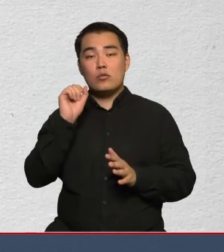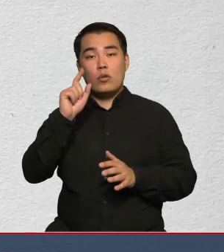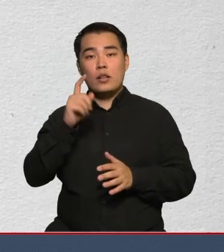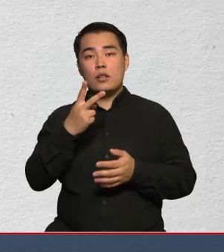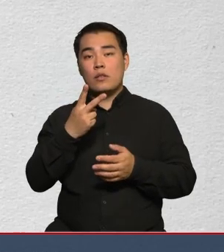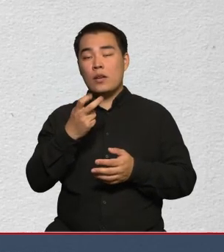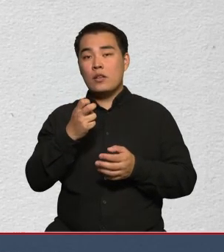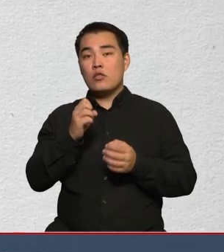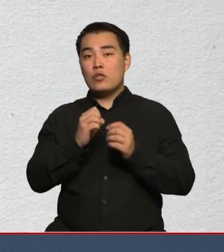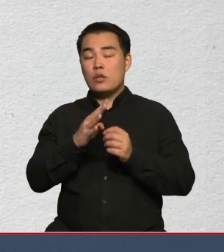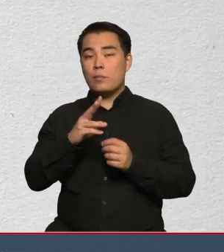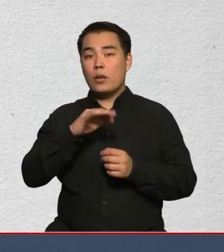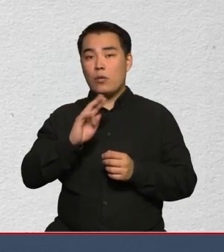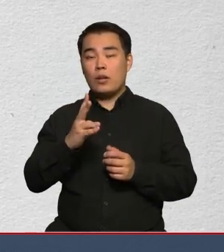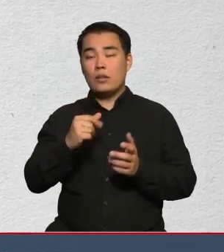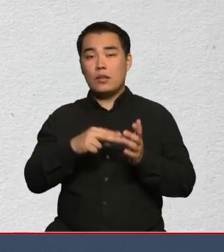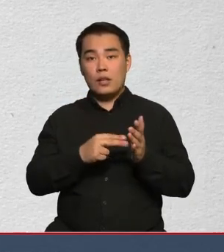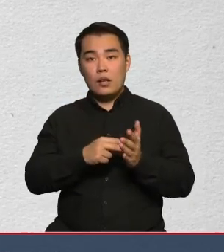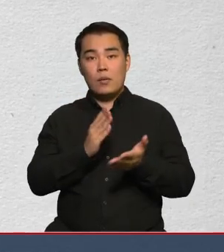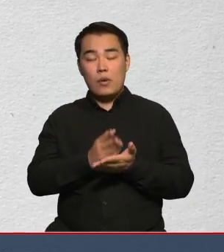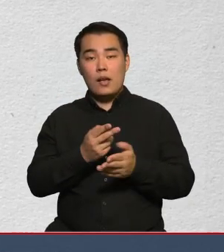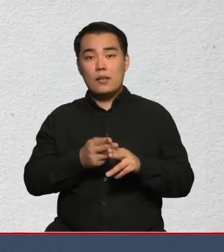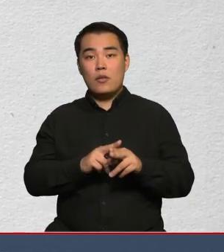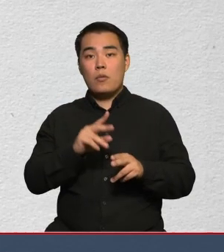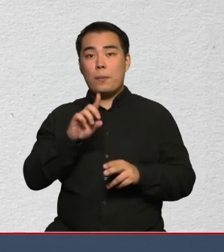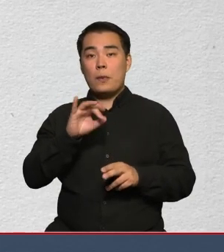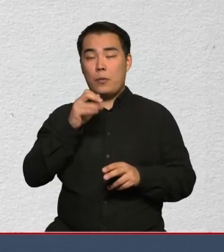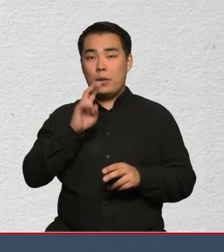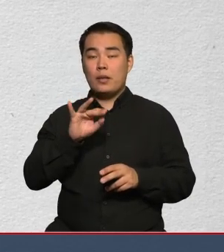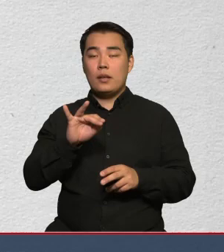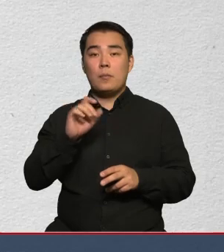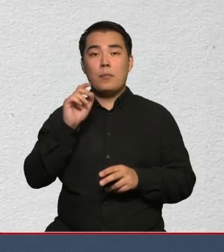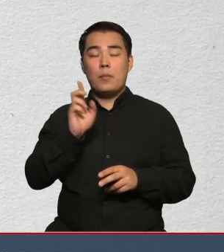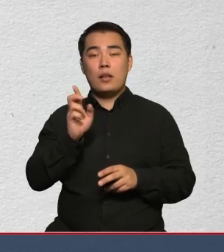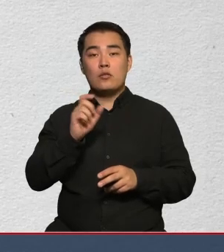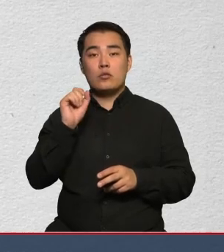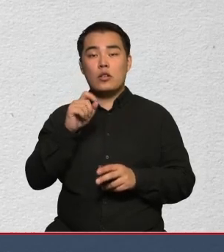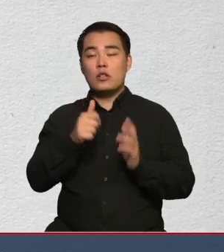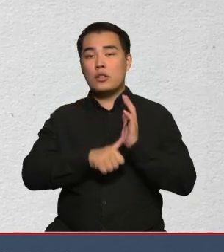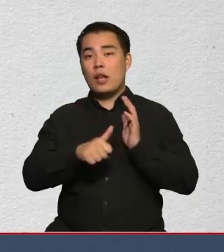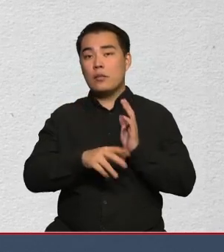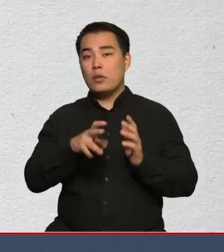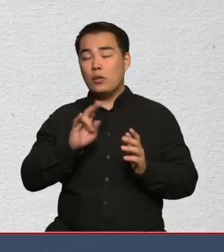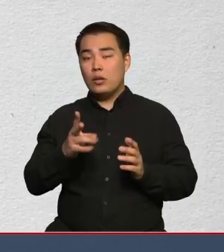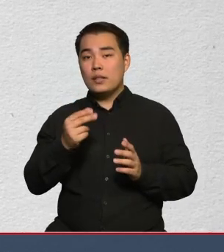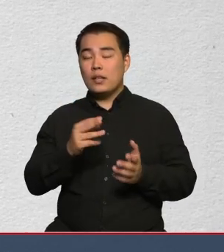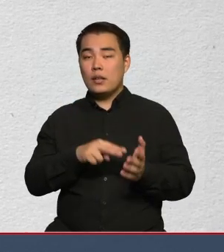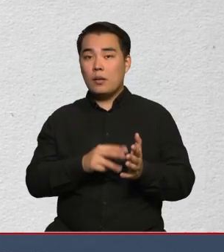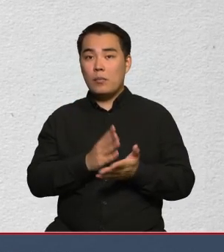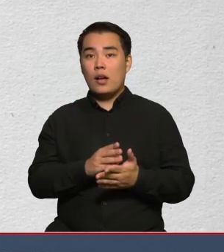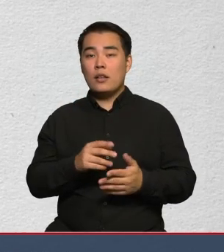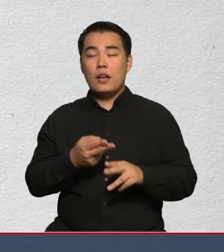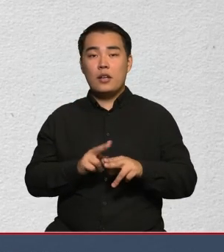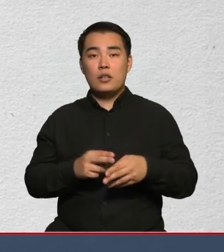2144 млн тенге эти две пары с рубинами сапфирами и белым золотом стоят почти 60 млн тенге но это далеко не самые